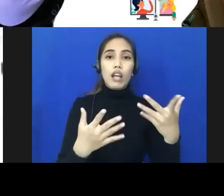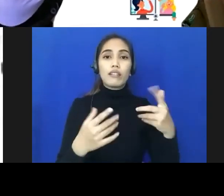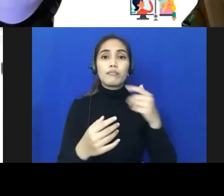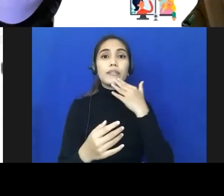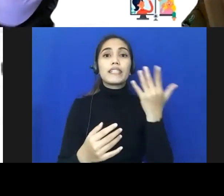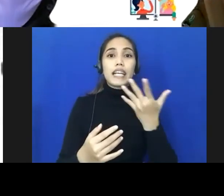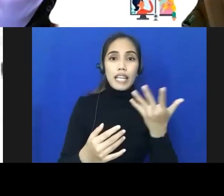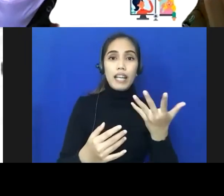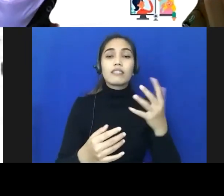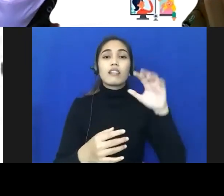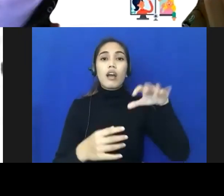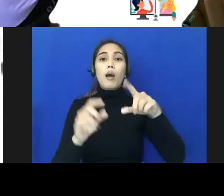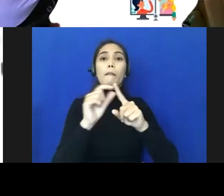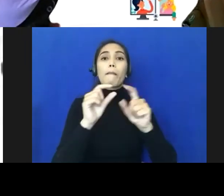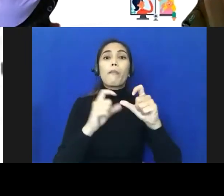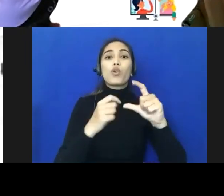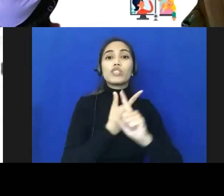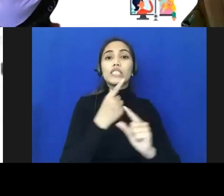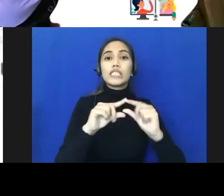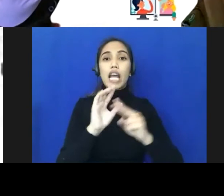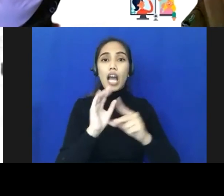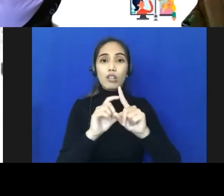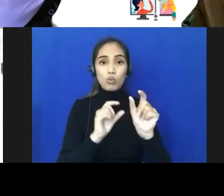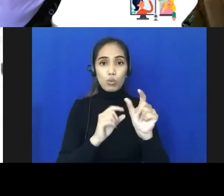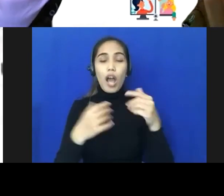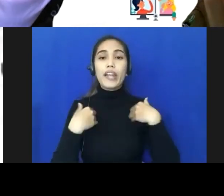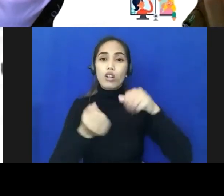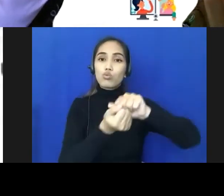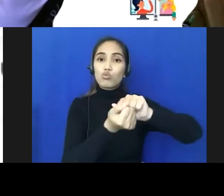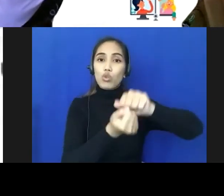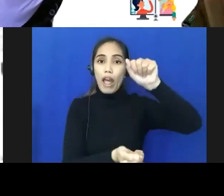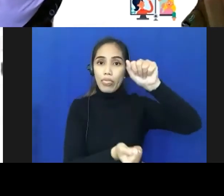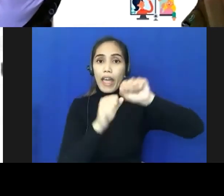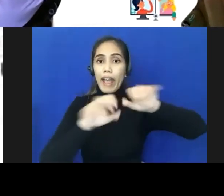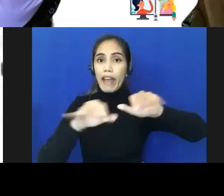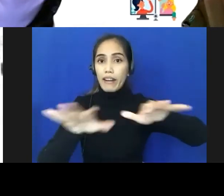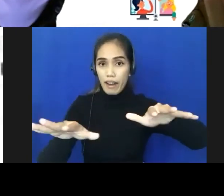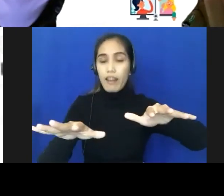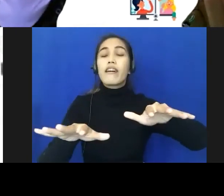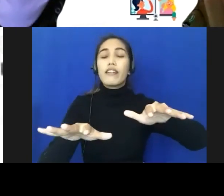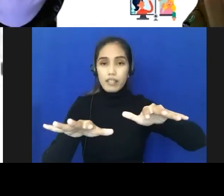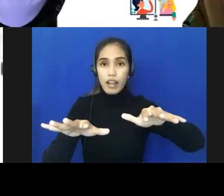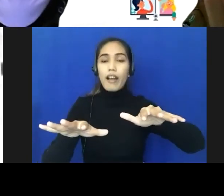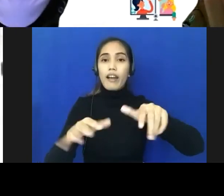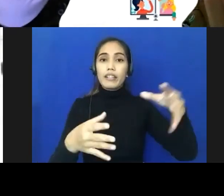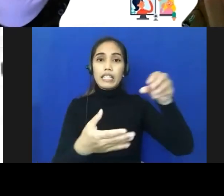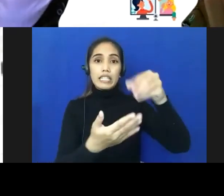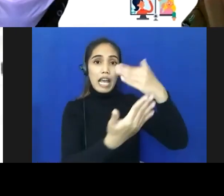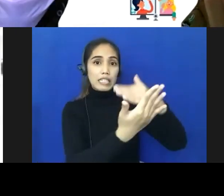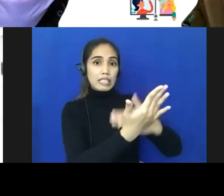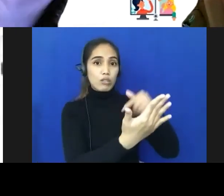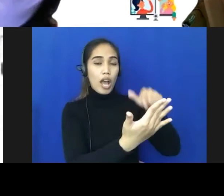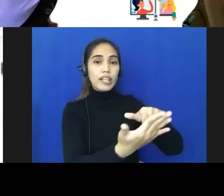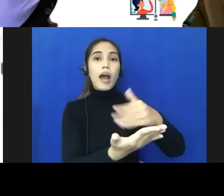di pelayanan posyandu. Kita membuat surat edaran posyandu di dalamnya itu ada pembagian